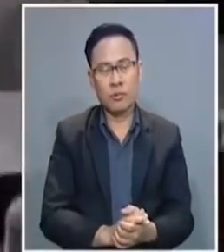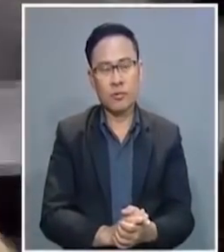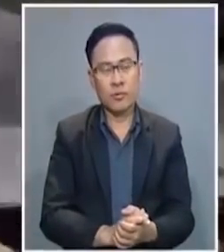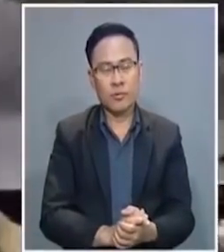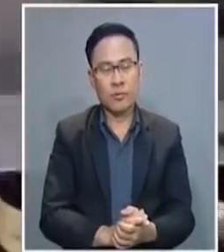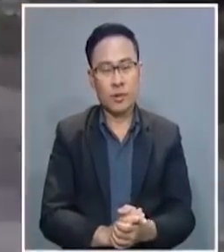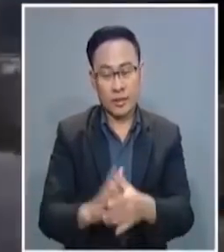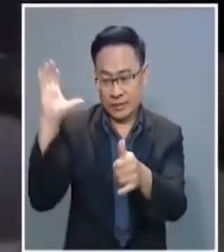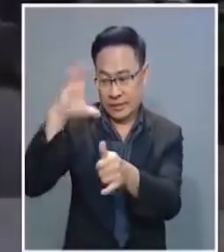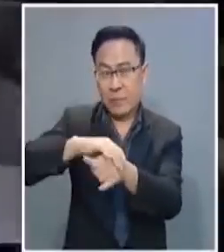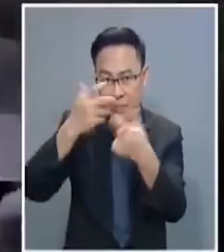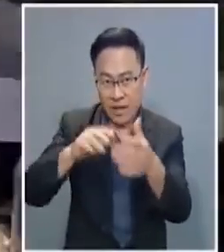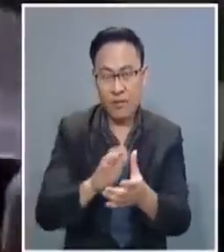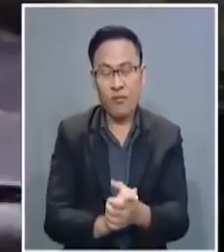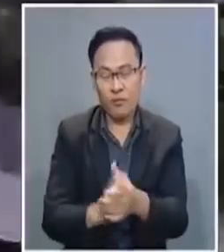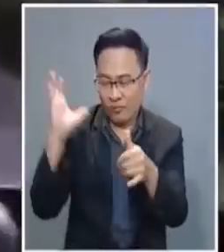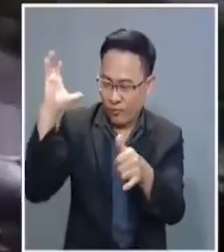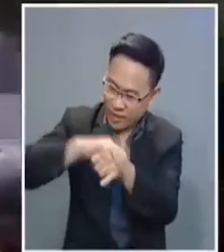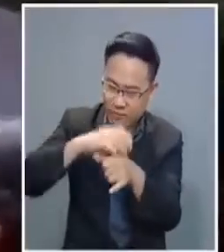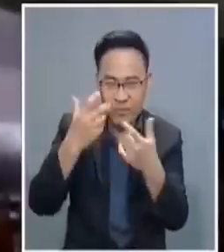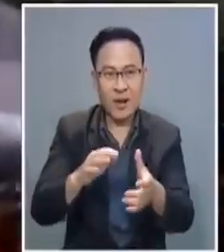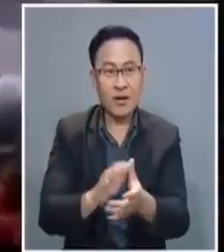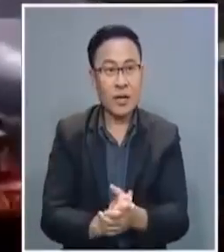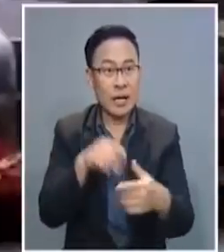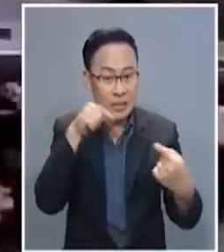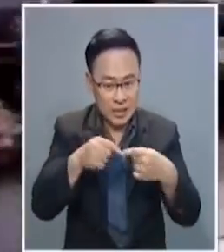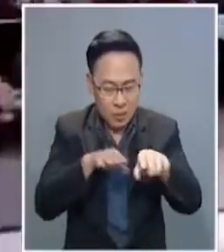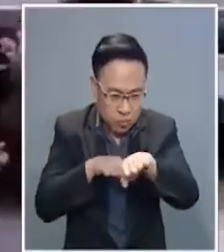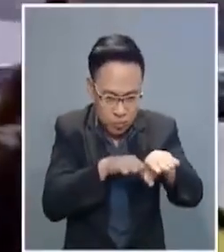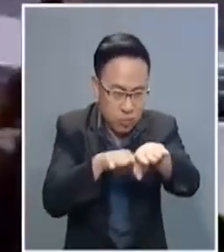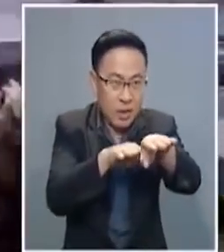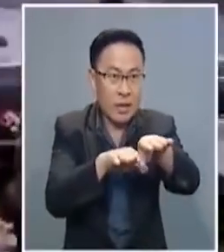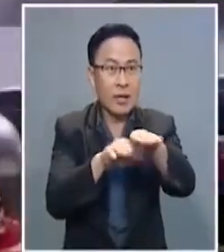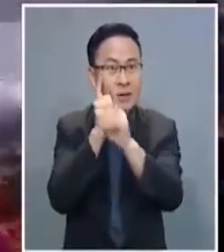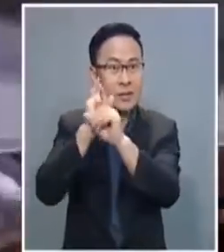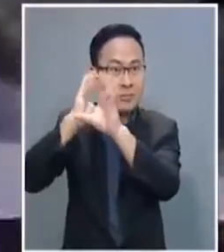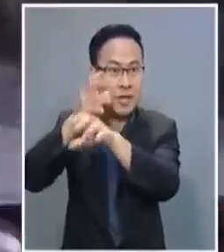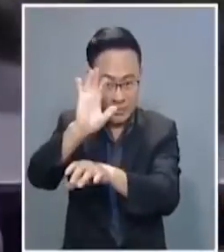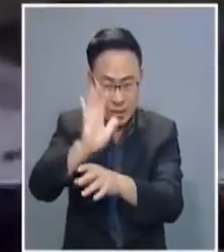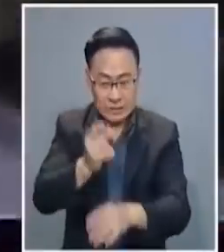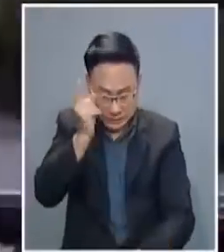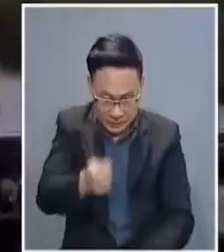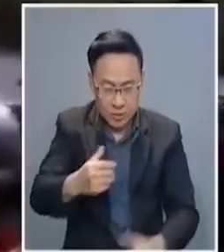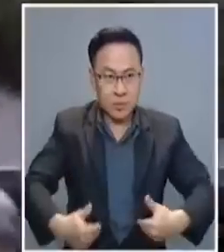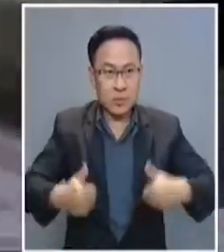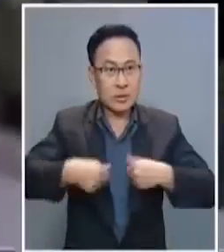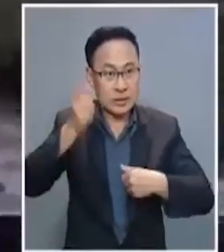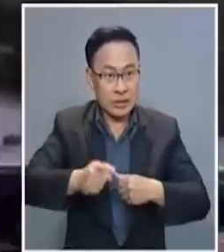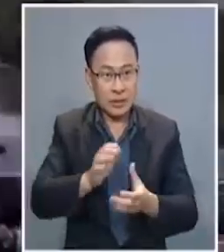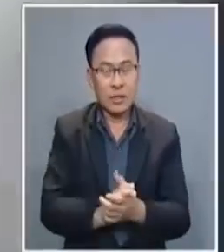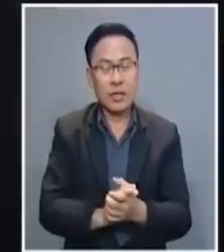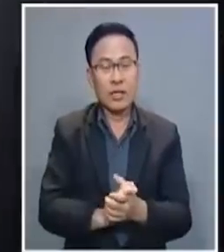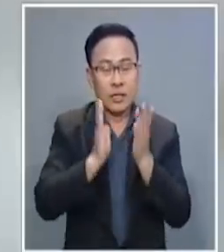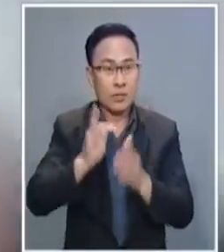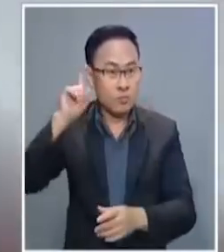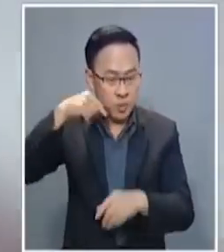นี่นะจับได้แล้วนะบอกแบบนี้เลยนะคะนี่ไม่ใช่ฉากเหตุการณ์ไล่ล่าในหนังฮอลลีวูดนะแต่ว่าเป็นเรื่องจริงนะคะที่ผู้เสียหายเนี่ย